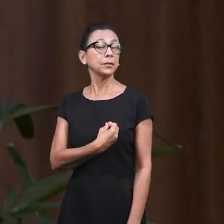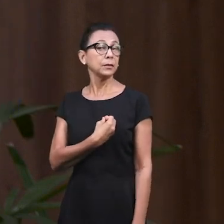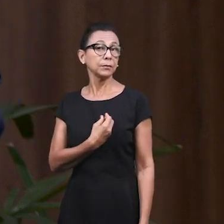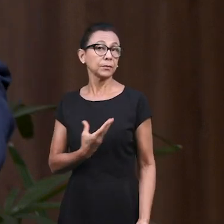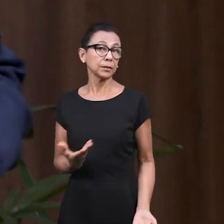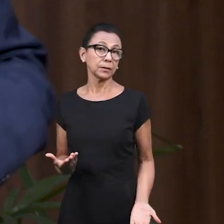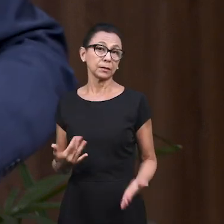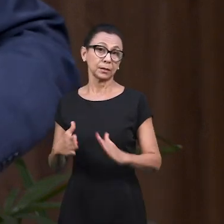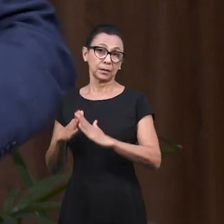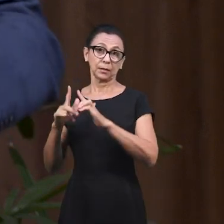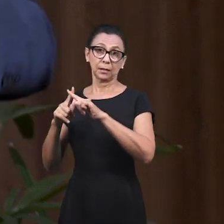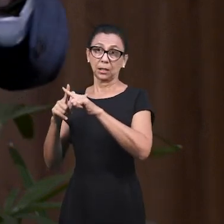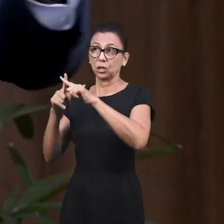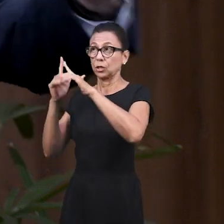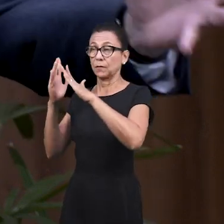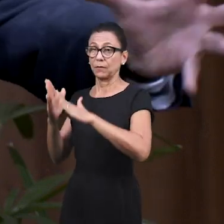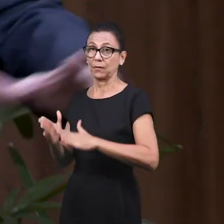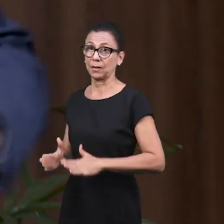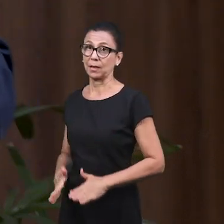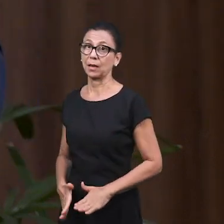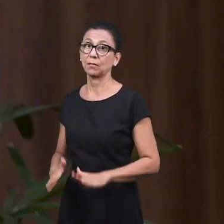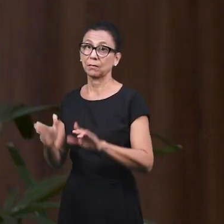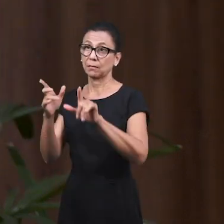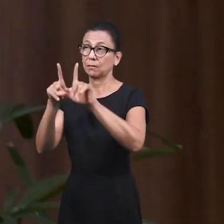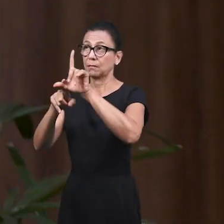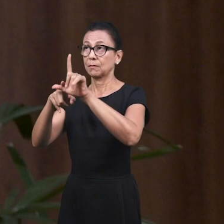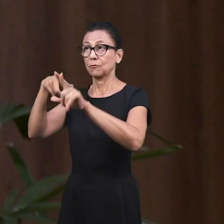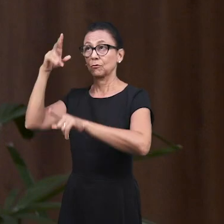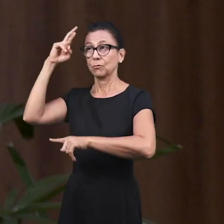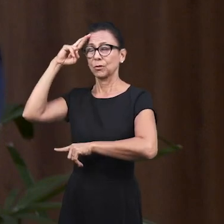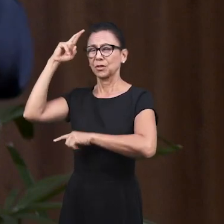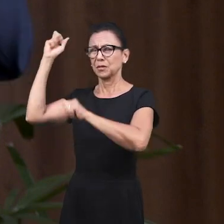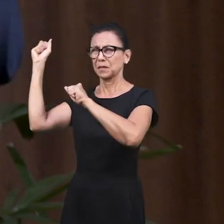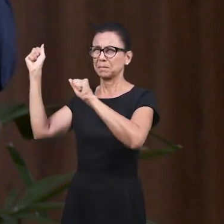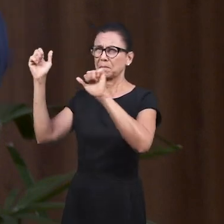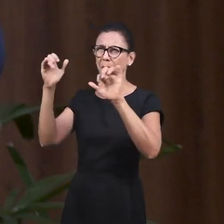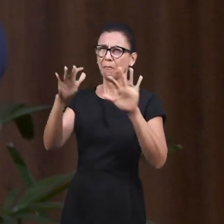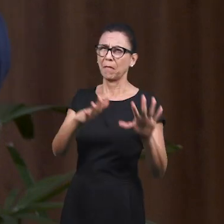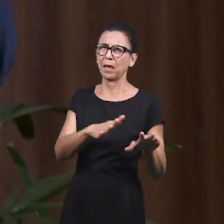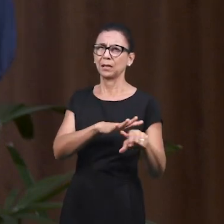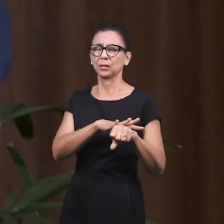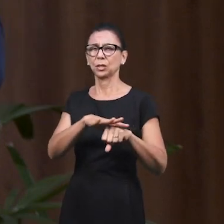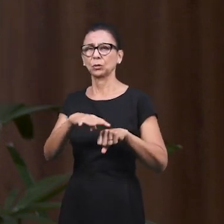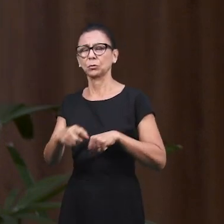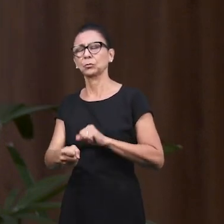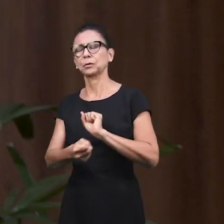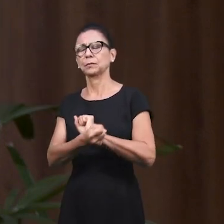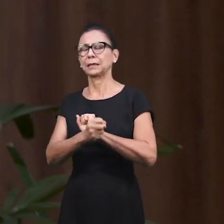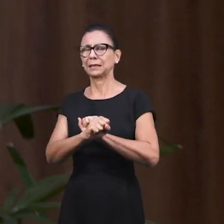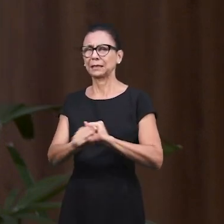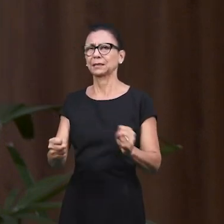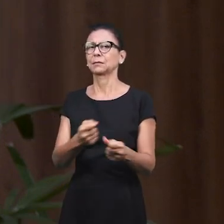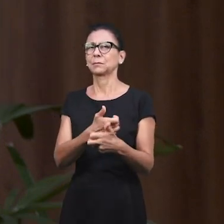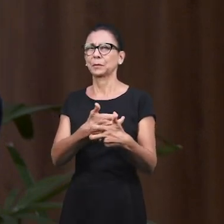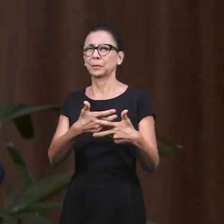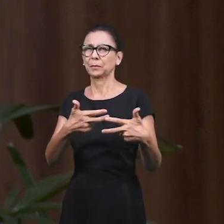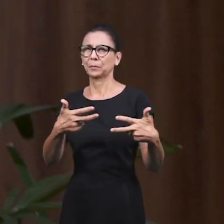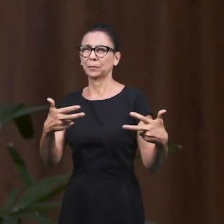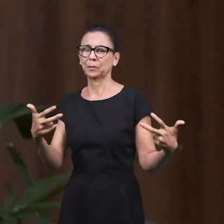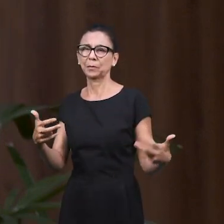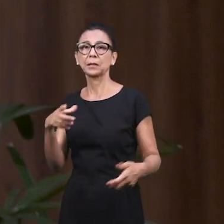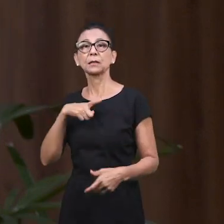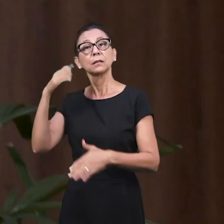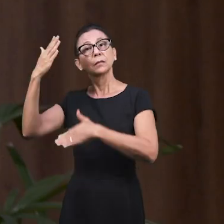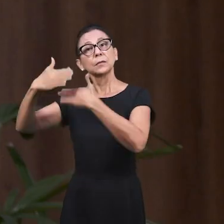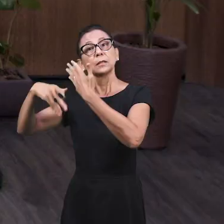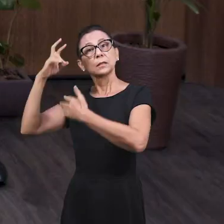des réserves du Seigneur, de l'abondance du banquet qui existe dans la présence de Dieu et est